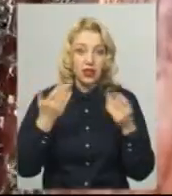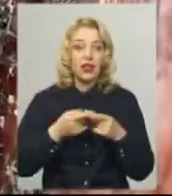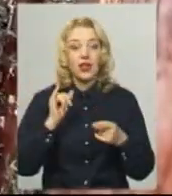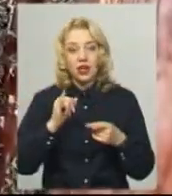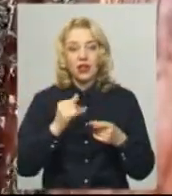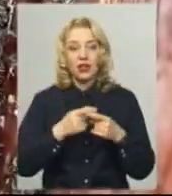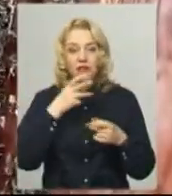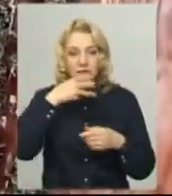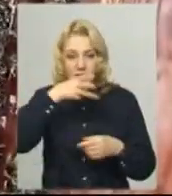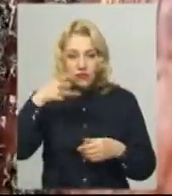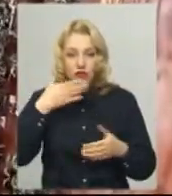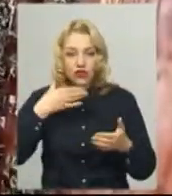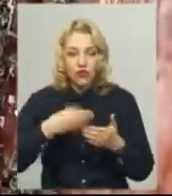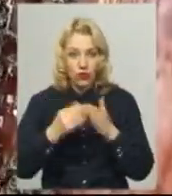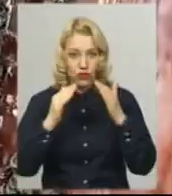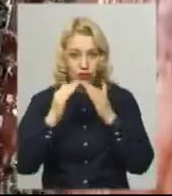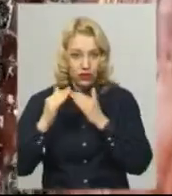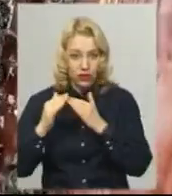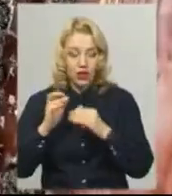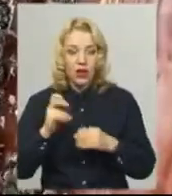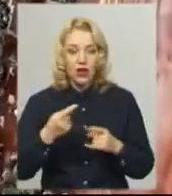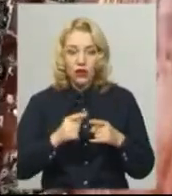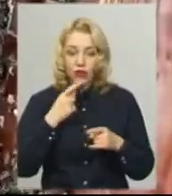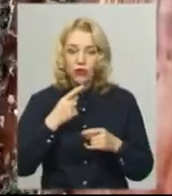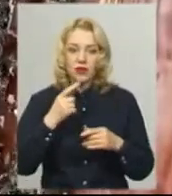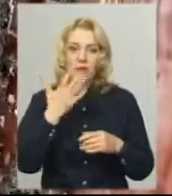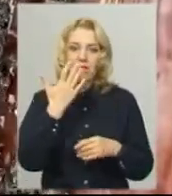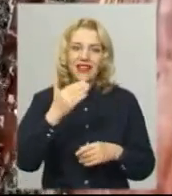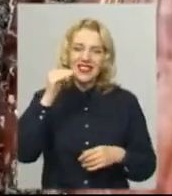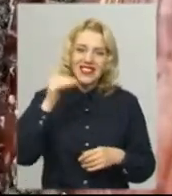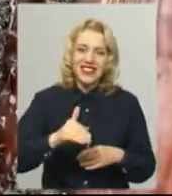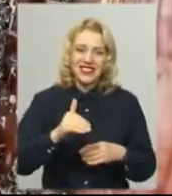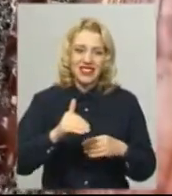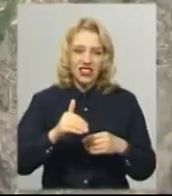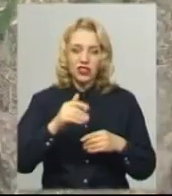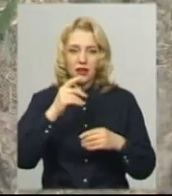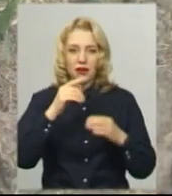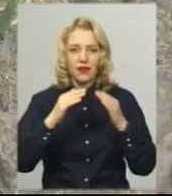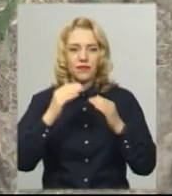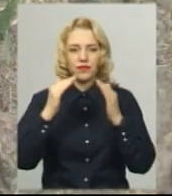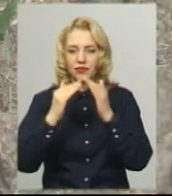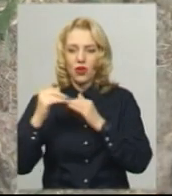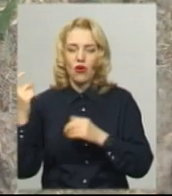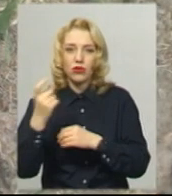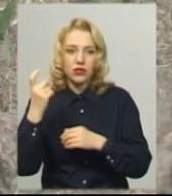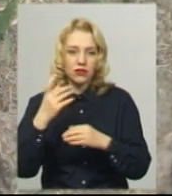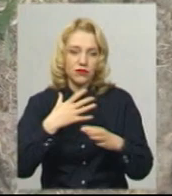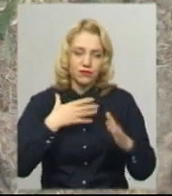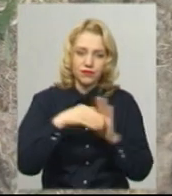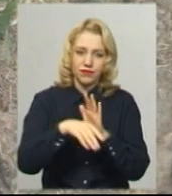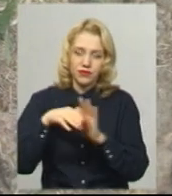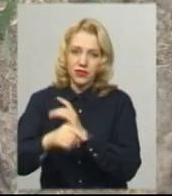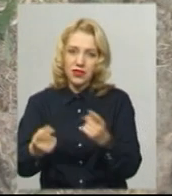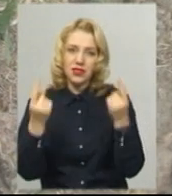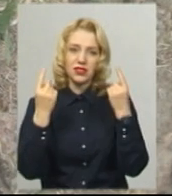відзняв один із своїх вуликів. Як і інші пасічники 5 сіл району, він фільмував на телефон масовий падіж бджіл з початку минулого тижня. У кожного значні